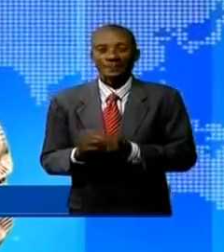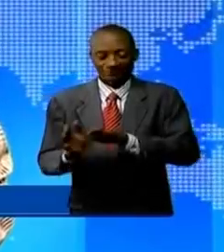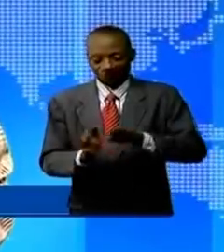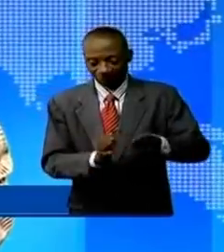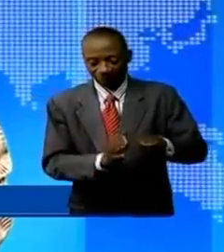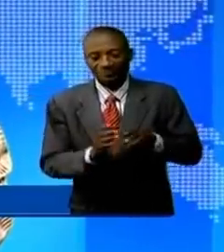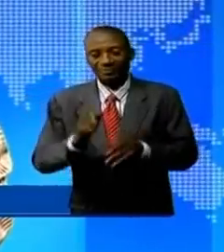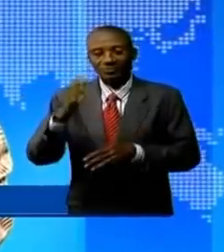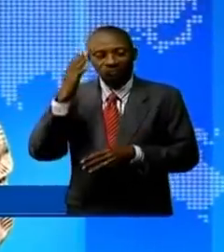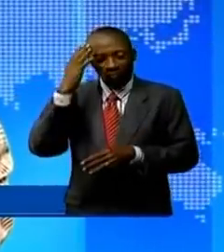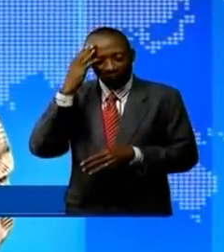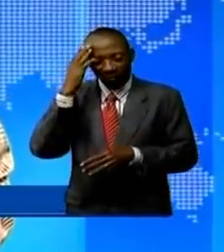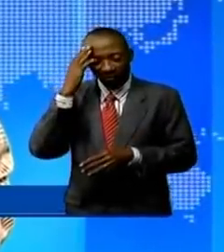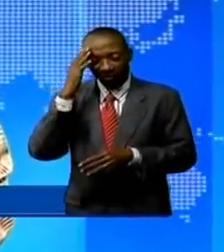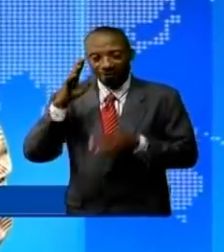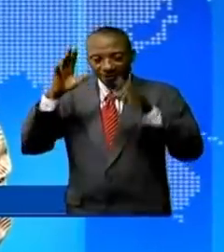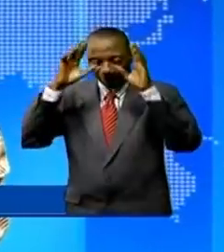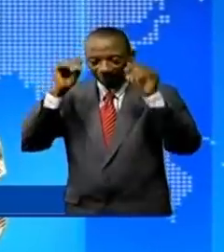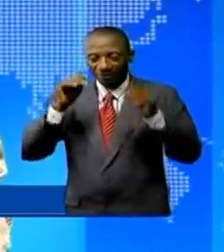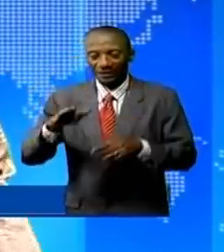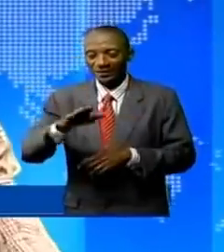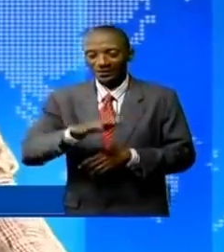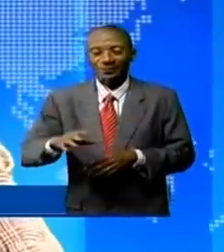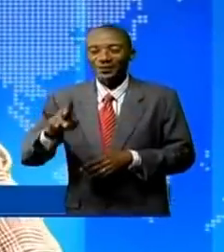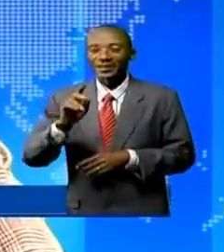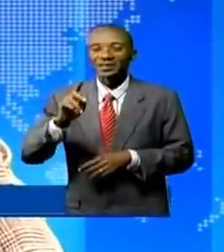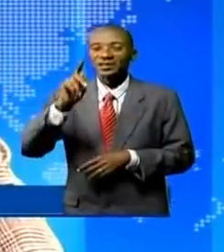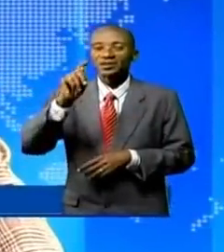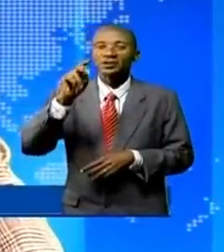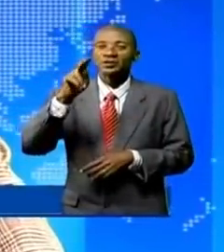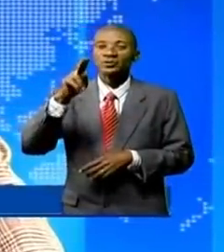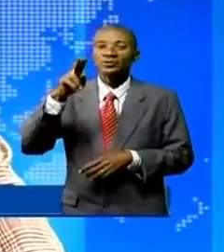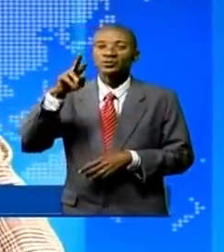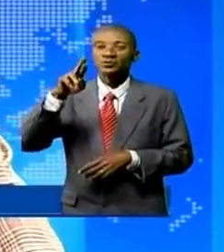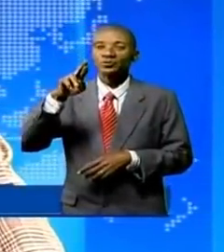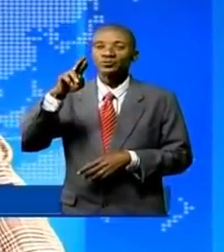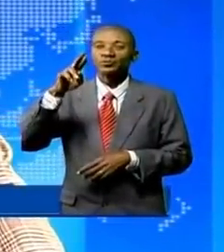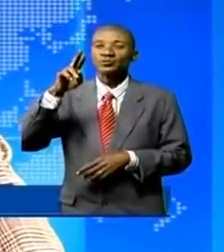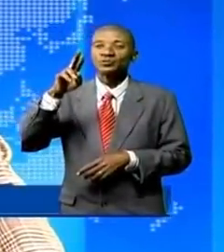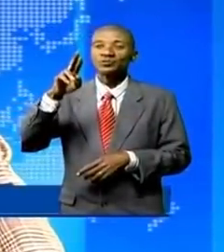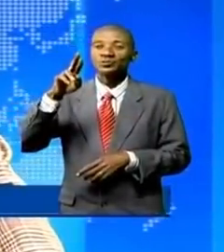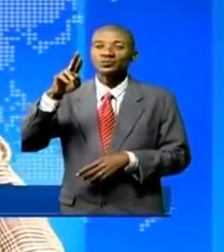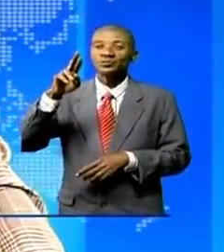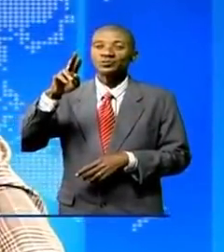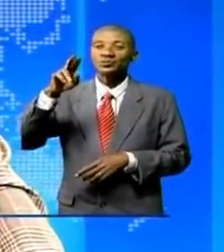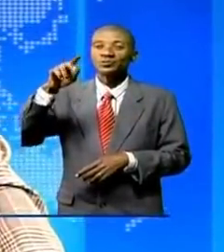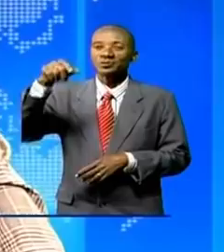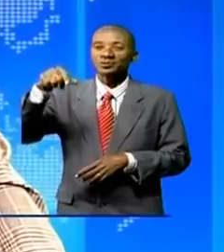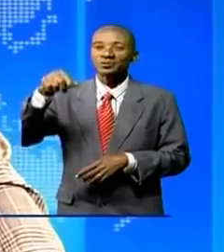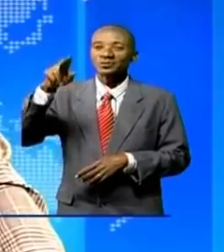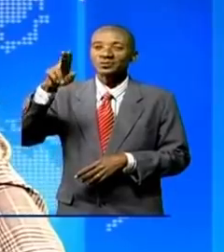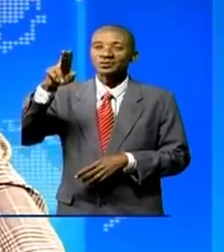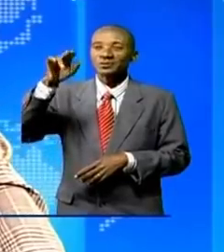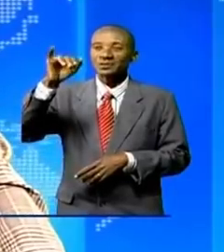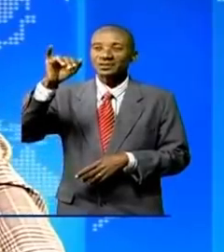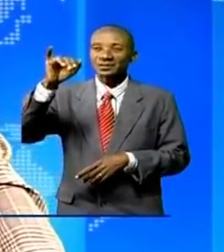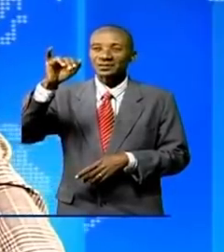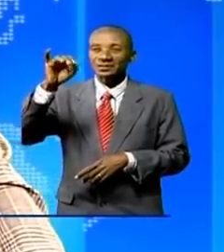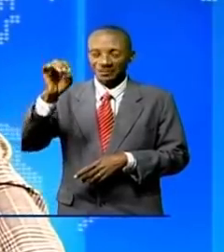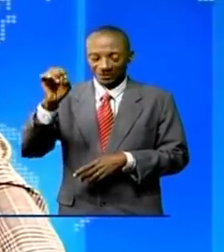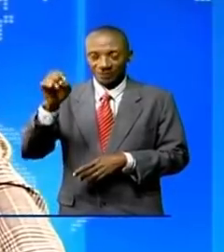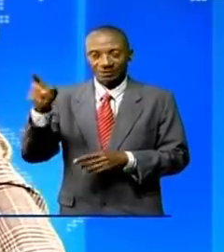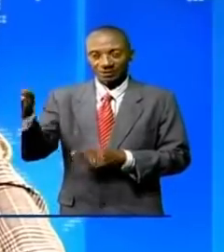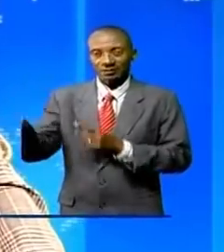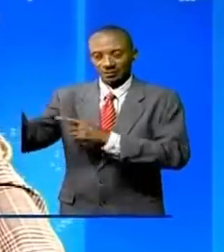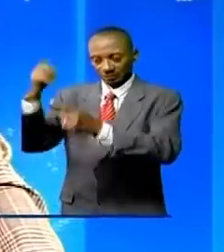capitale congolaise ce lundi dans l'avant-midi. Une visite qui a permis à Recep Erdogan d'échanger des vues avec son